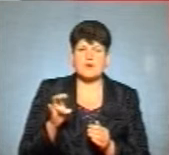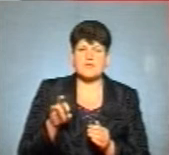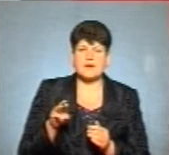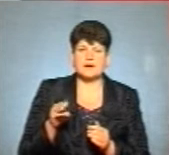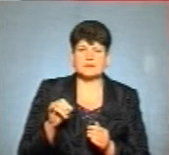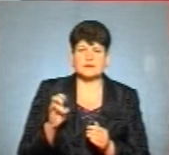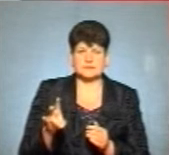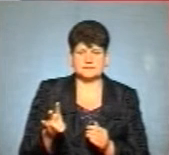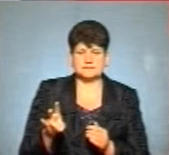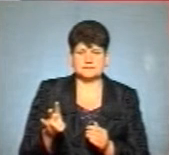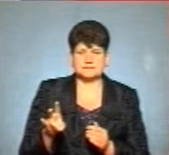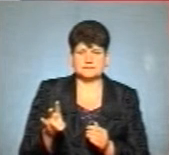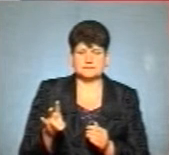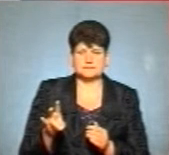місті.